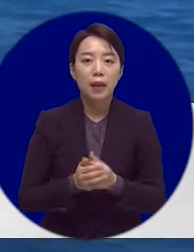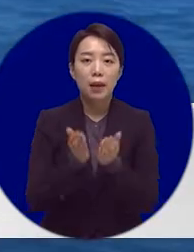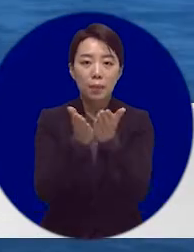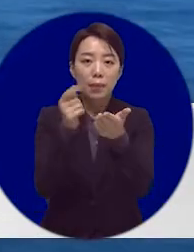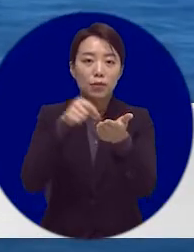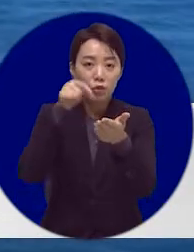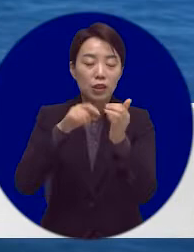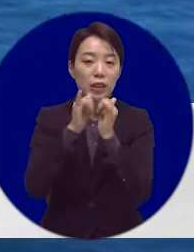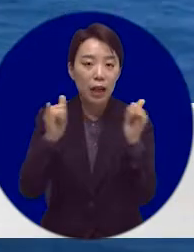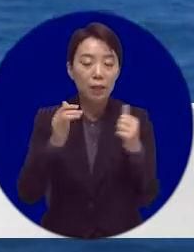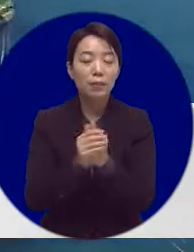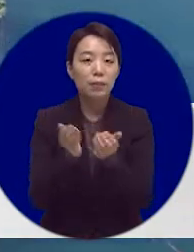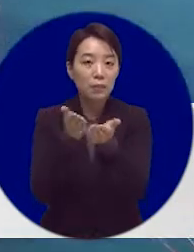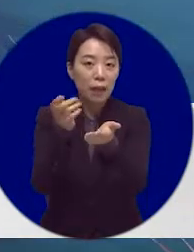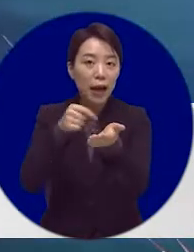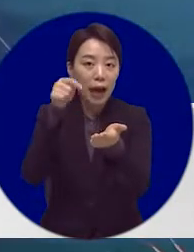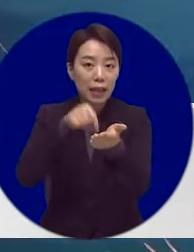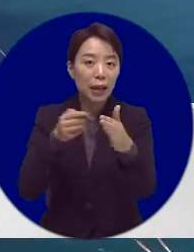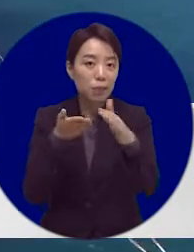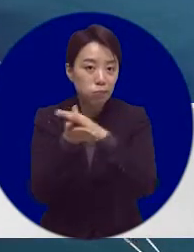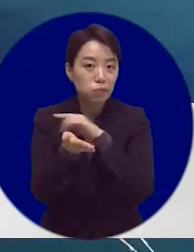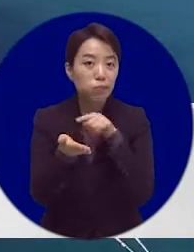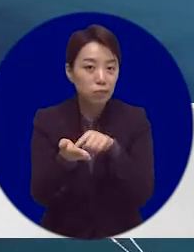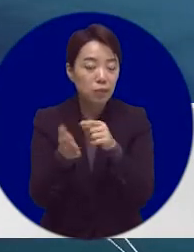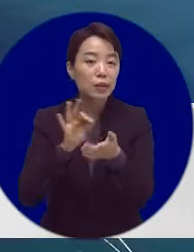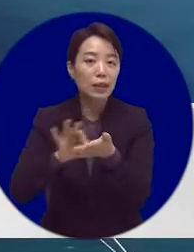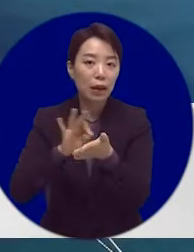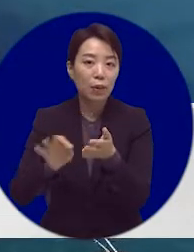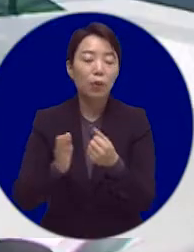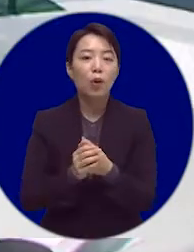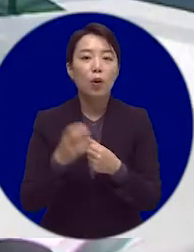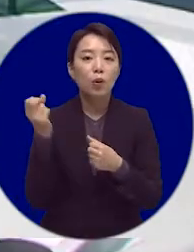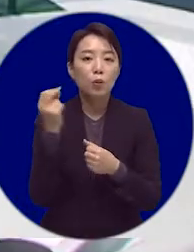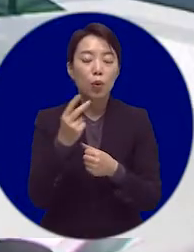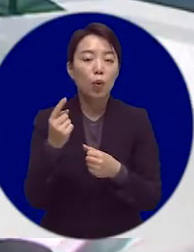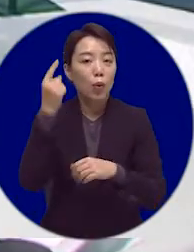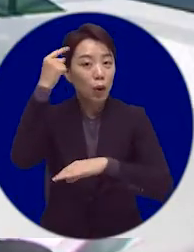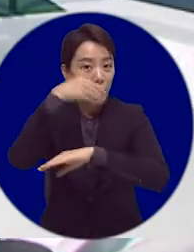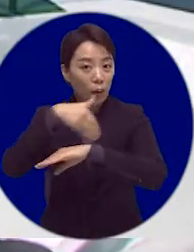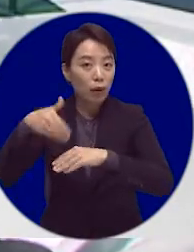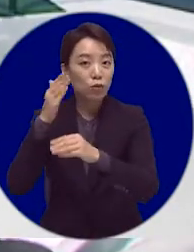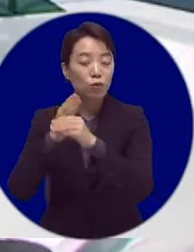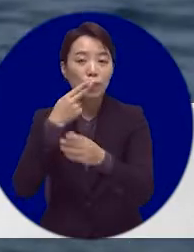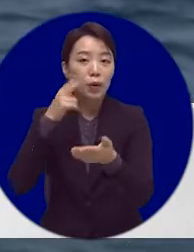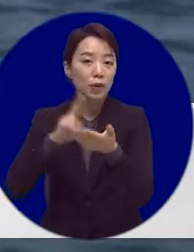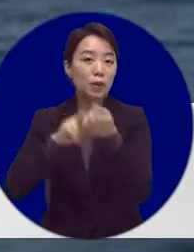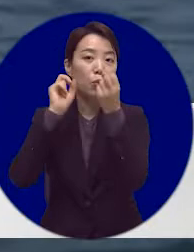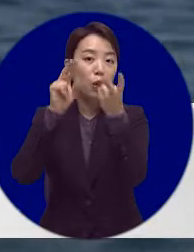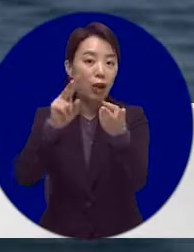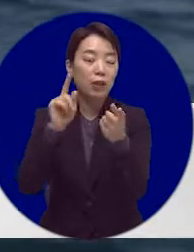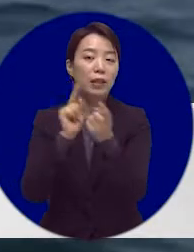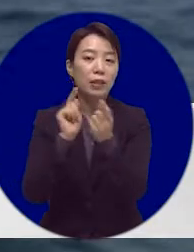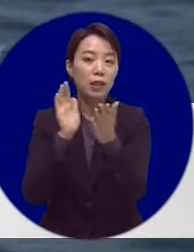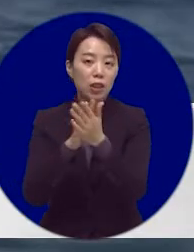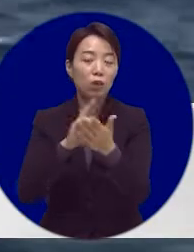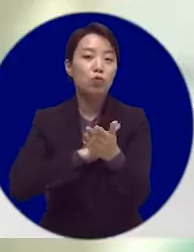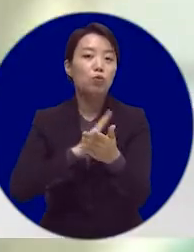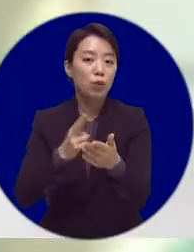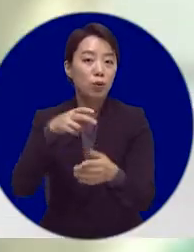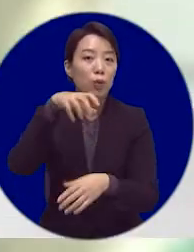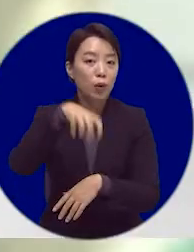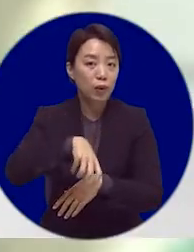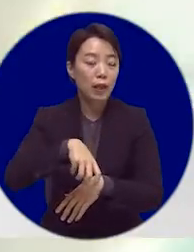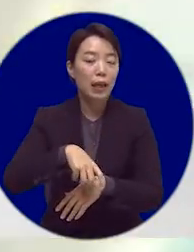중인 선원은 선박에 설치된 팩시밀리를 이용하고 승선 예정인 선원은 우편 발송 또는 직접 주민등록이 되어